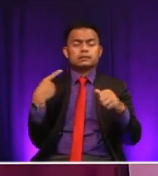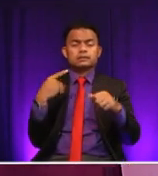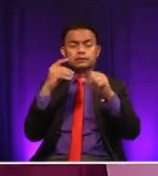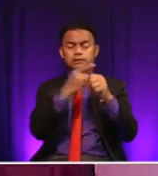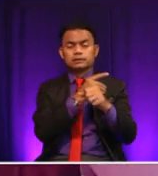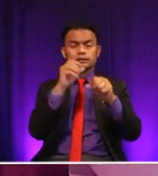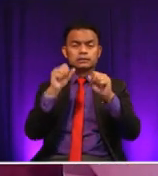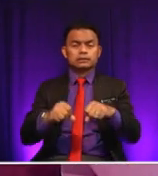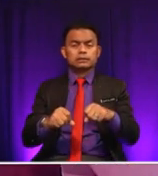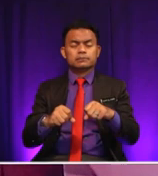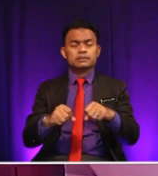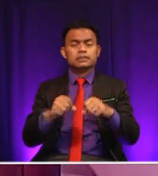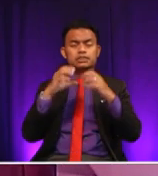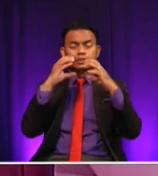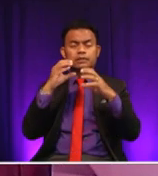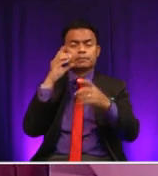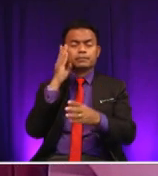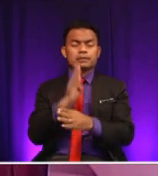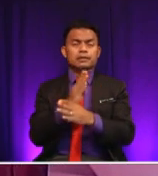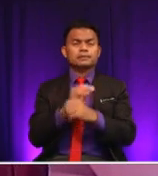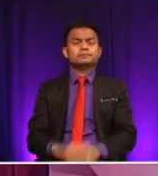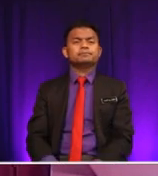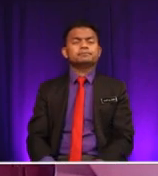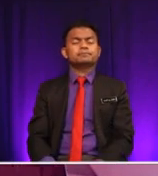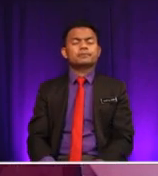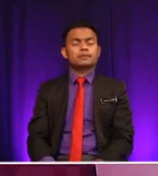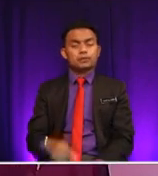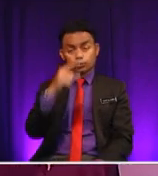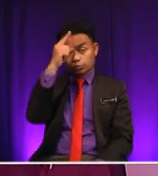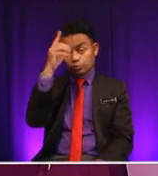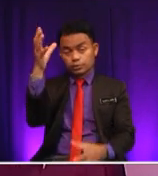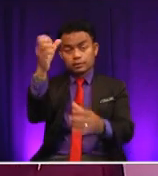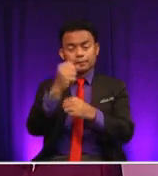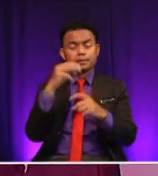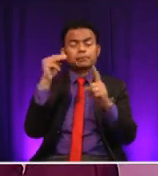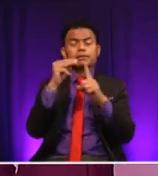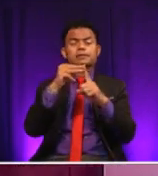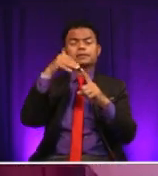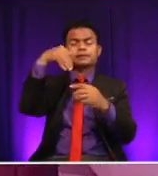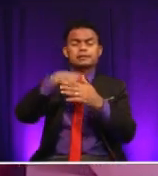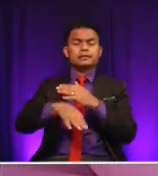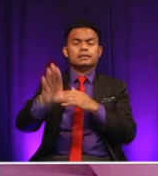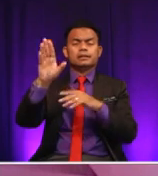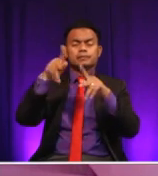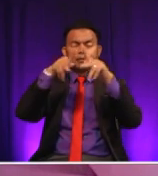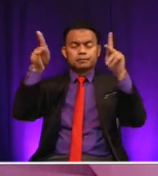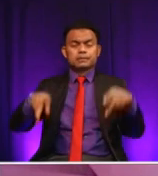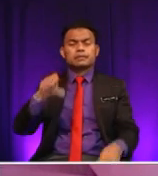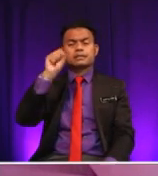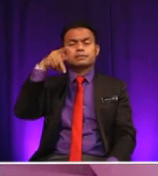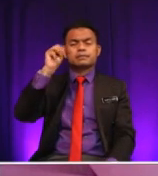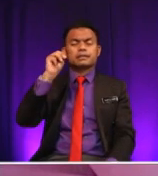markah maka pelajarnya menyakitkan tema sedikit uraian kemudian kena Berikan